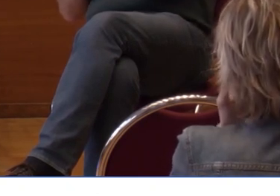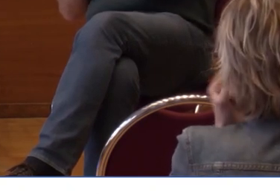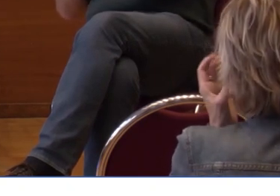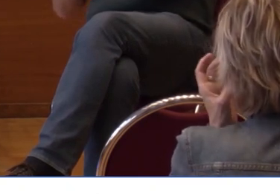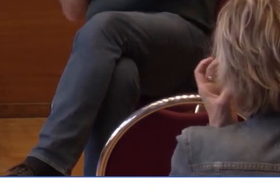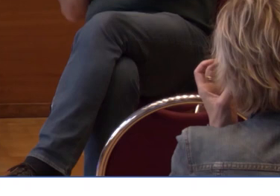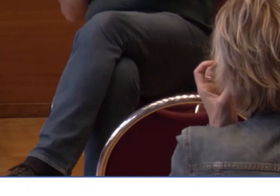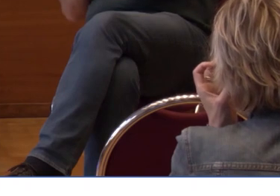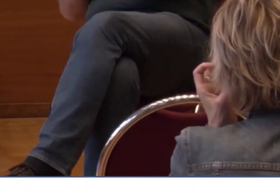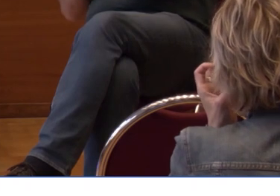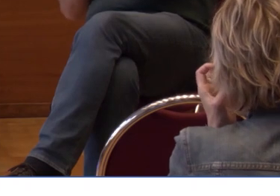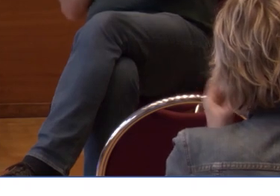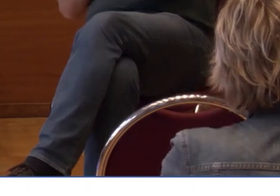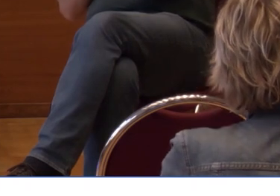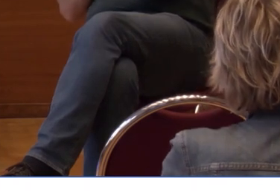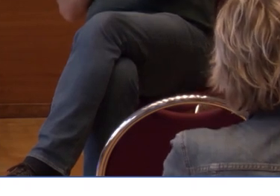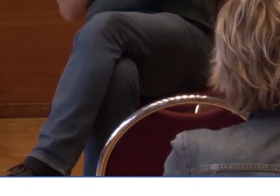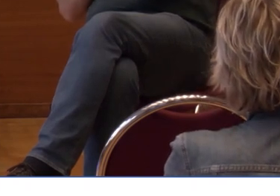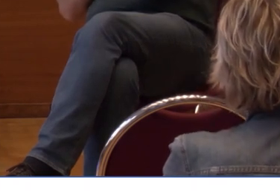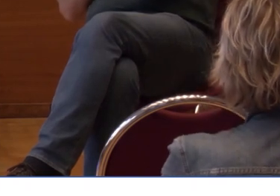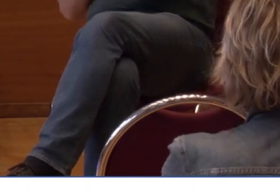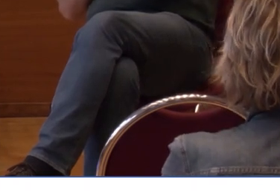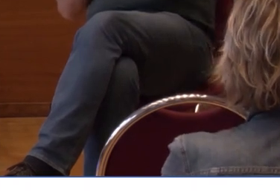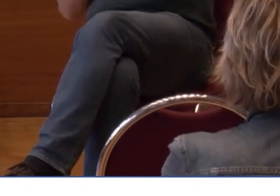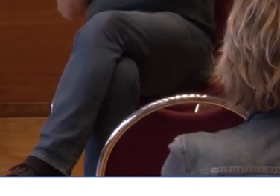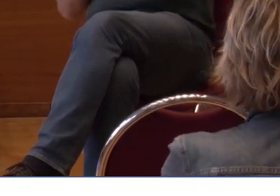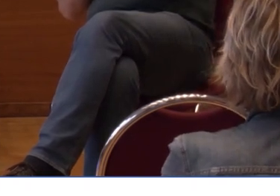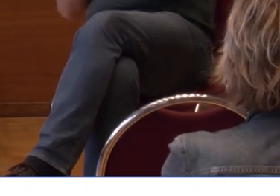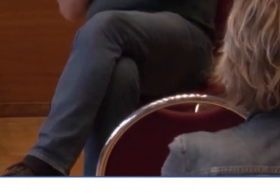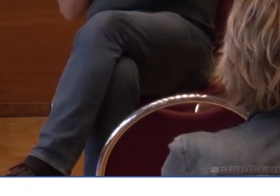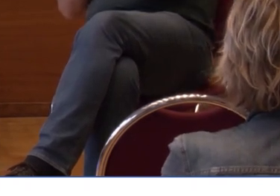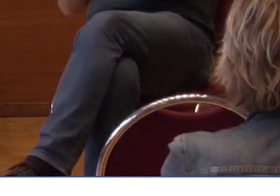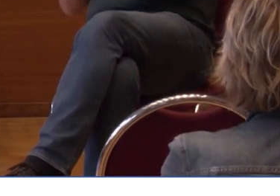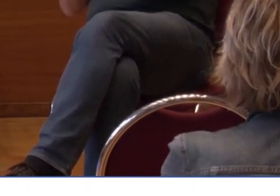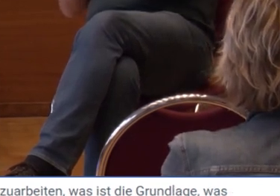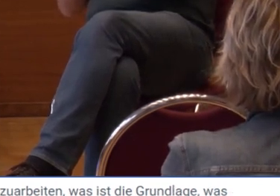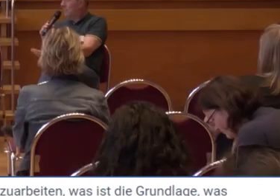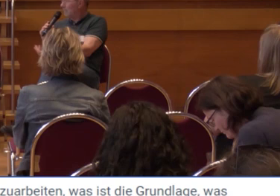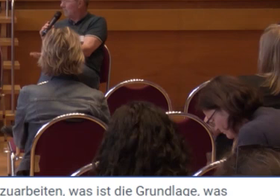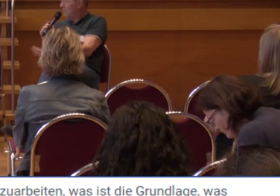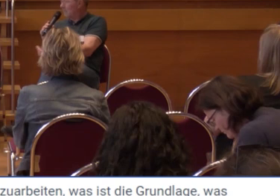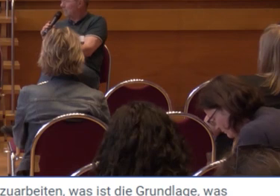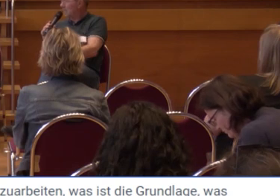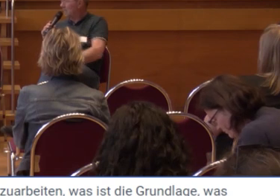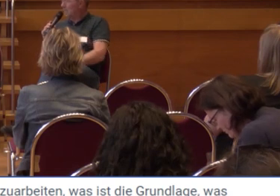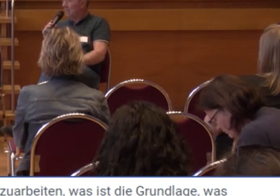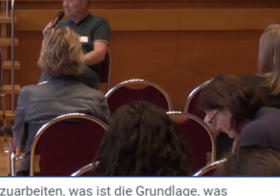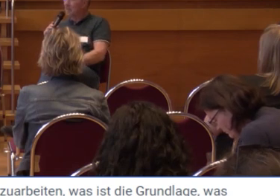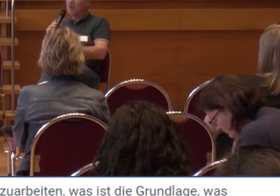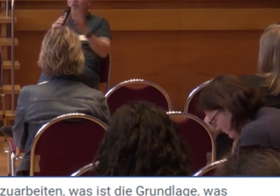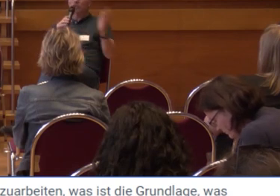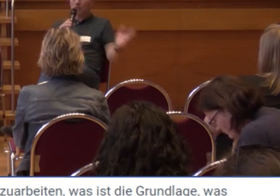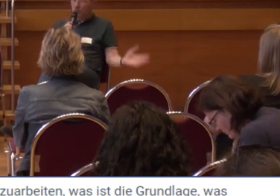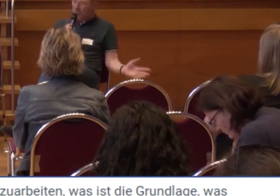steht da was ich über Eingliederungshilfe noch nicht weiß sondern auch in der Praxis nachfragt wird man relativ viel finden was man da nicht weiß